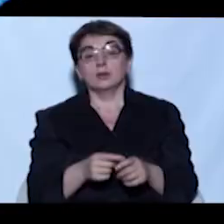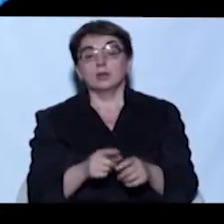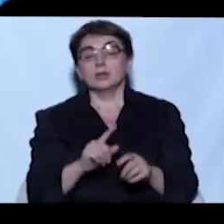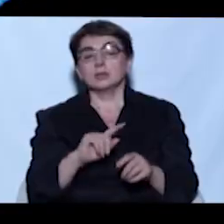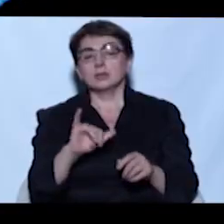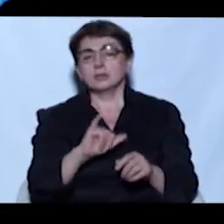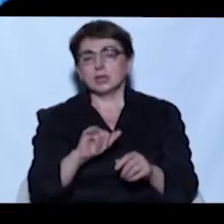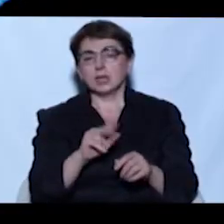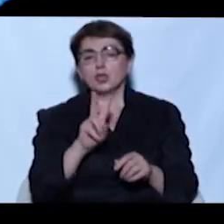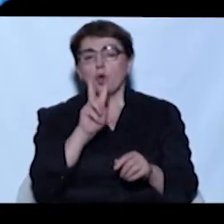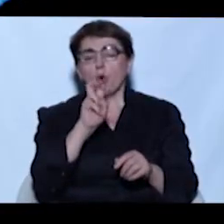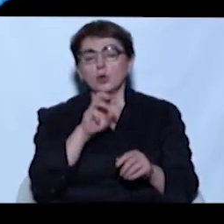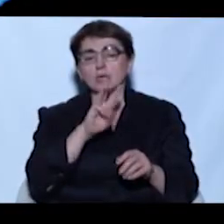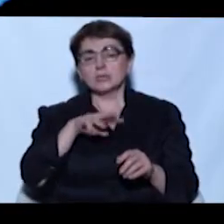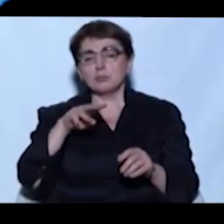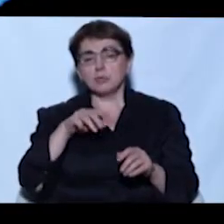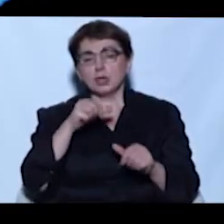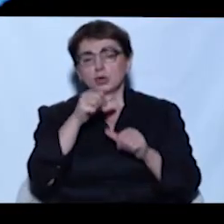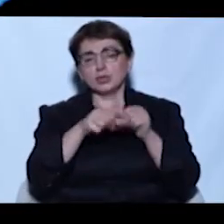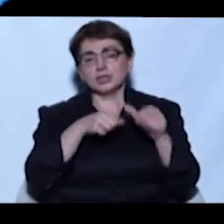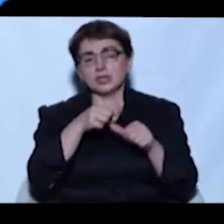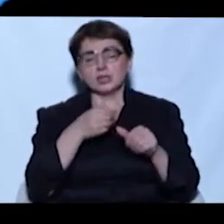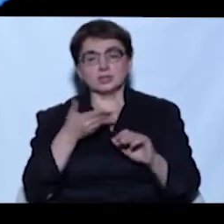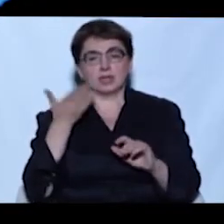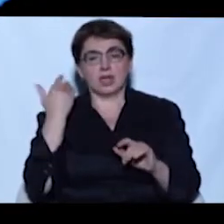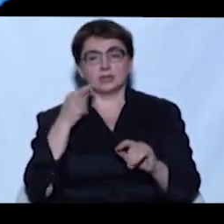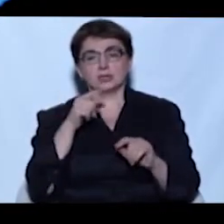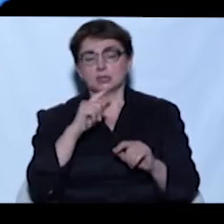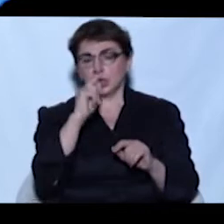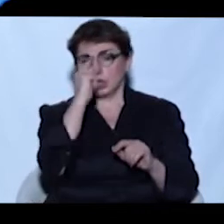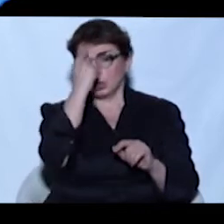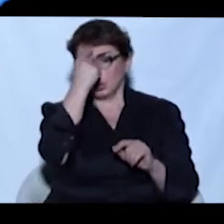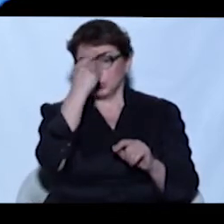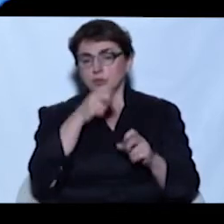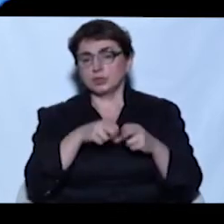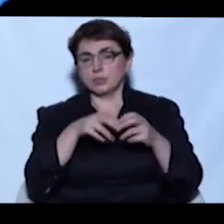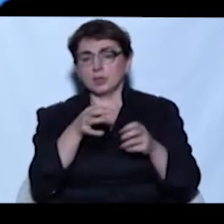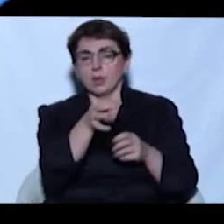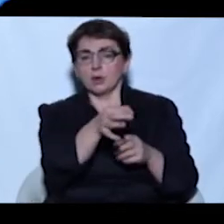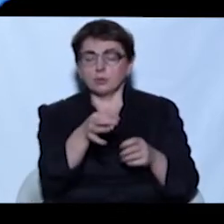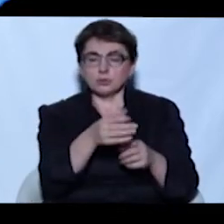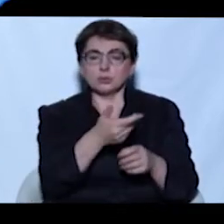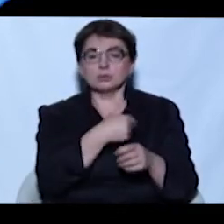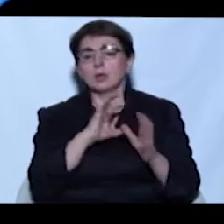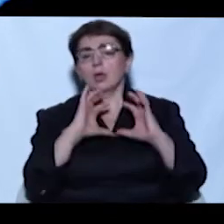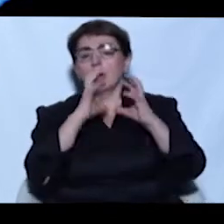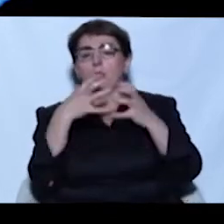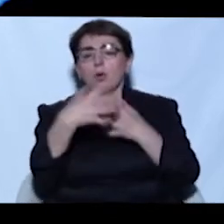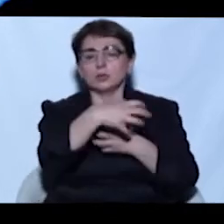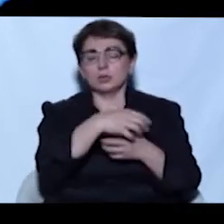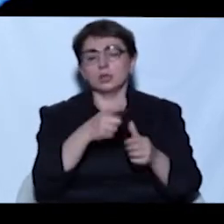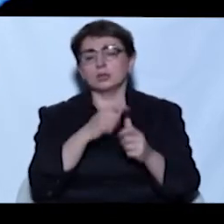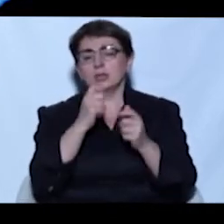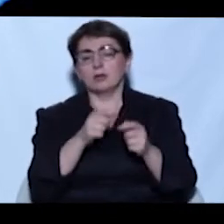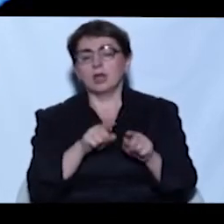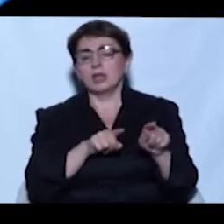სადღაც 200 მილიონი წლის წინ ამ ინდოეთის კუნძული დავარქვათ, კონტინენტი დავარქვათ, დაიწყო